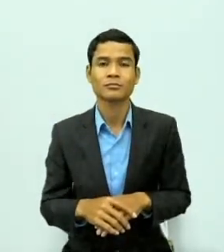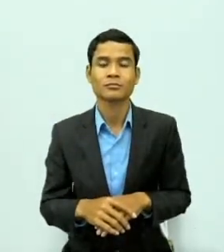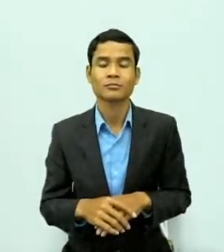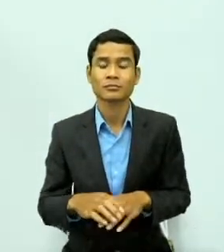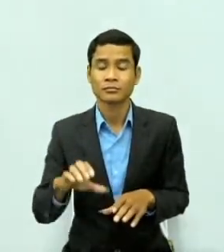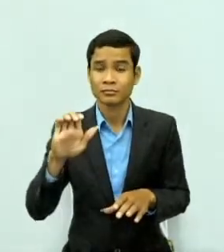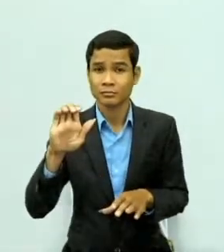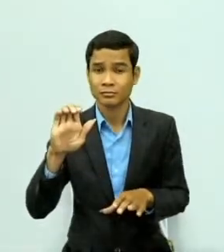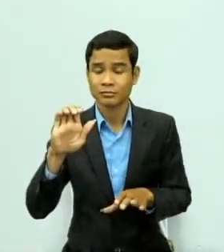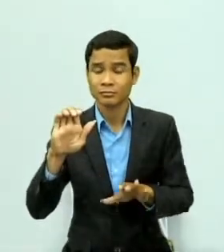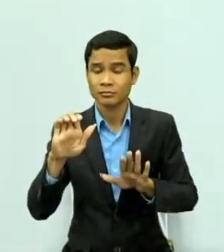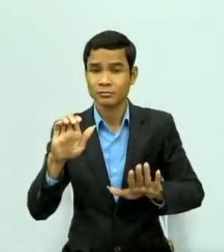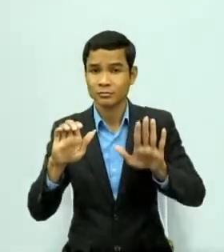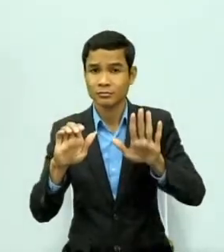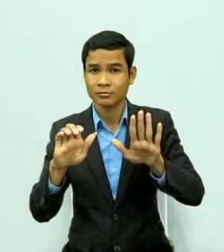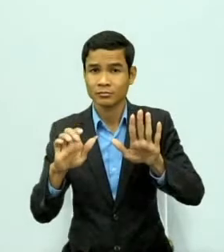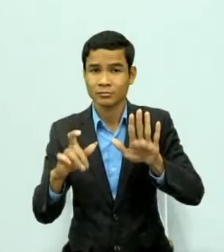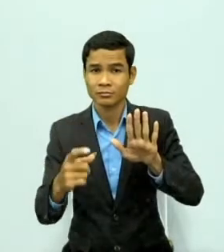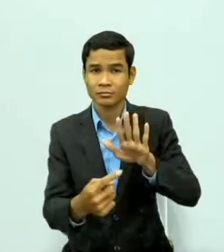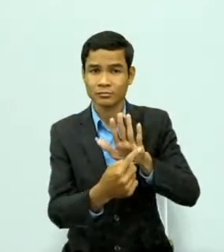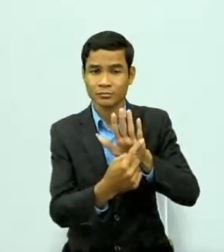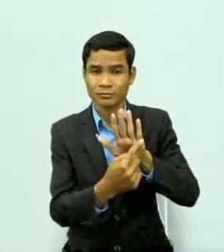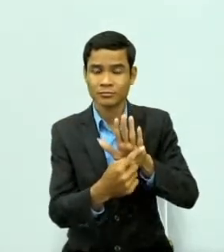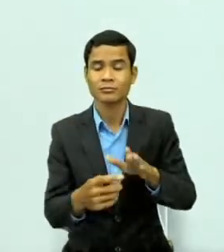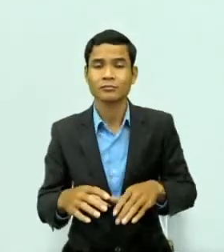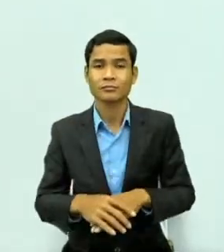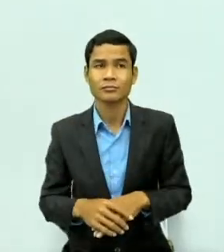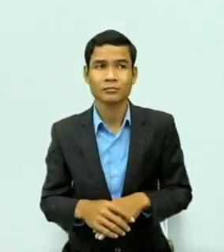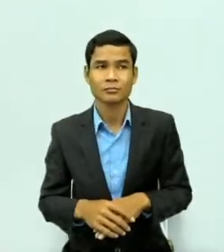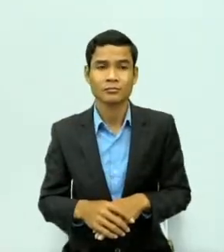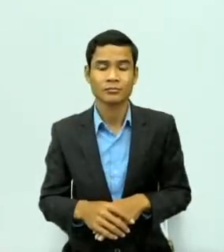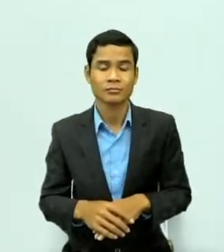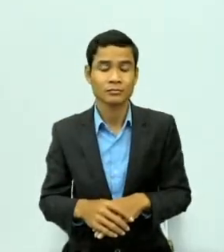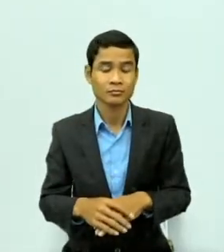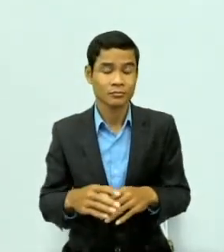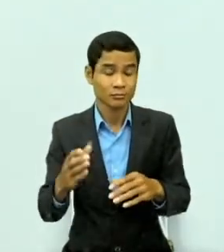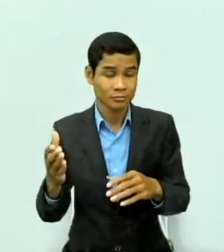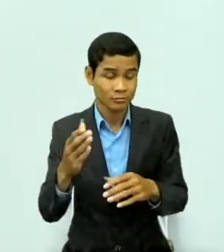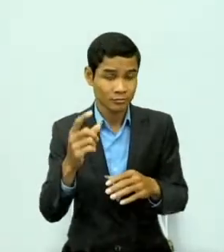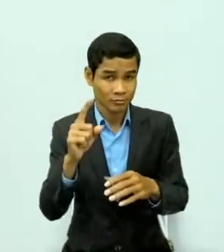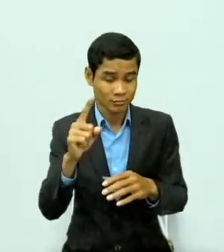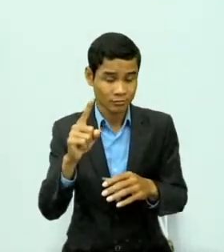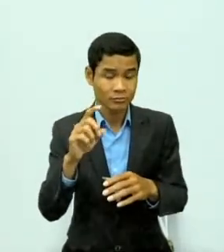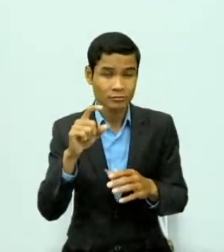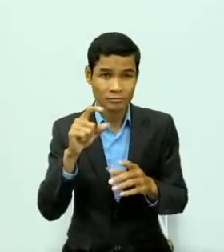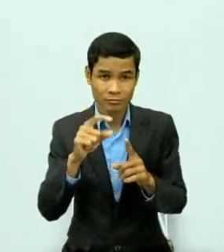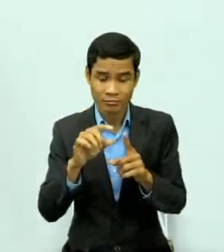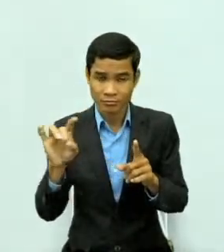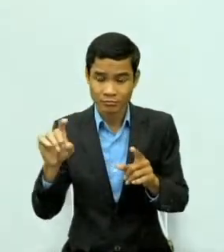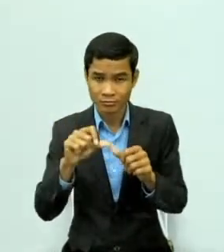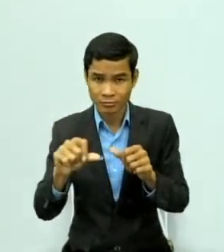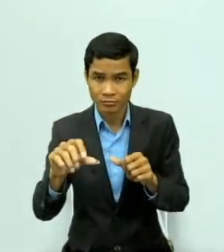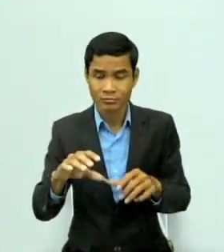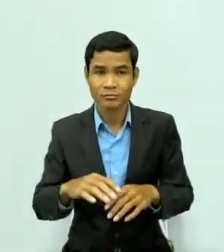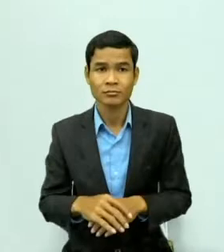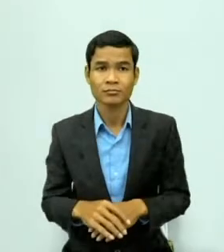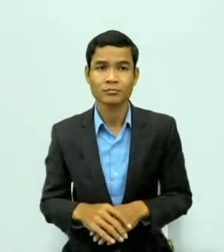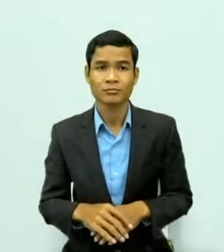ចអឺជឺចាមួយព្យាង្គទៀតចាប់ផ្ដើម